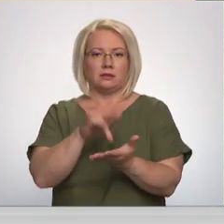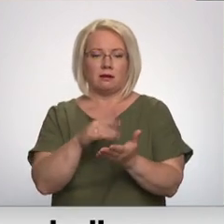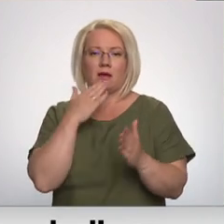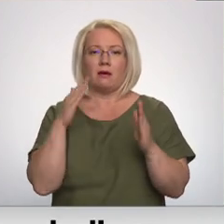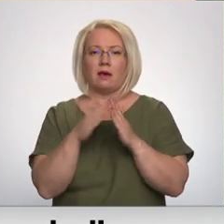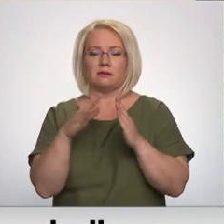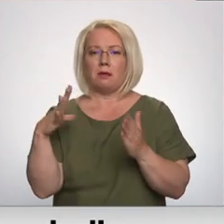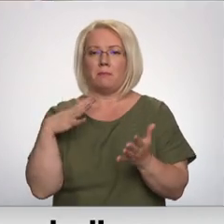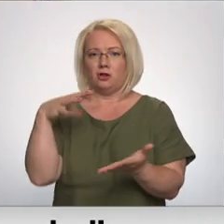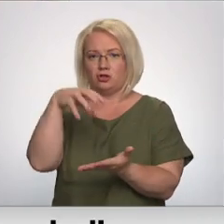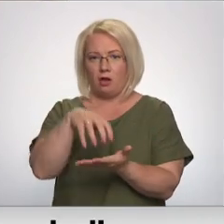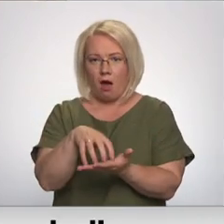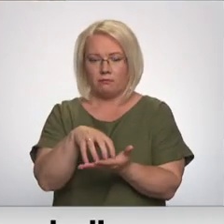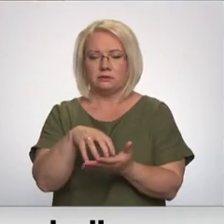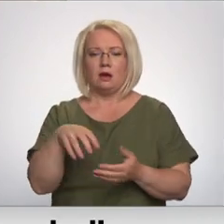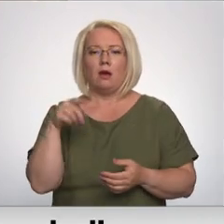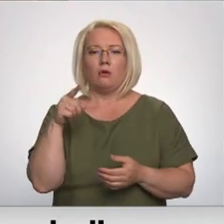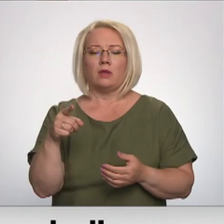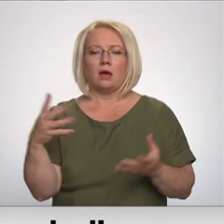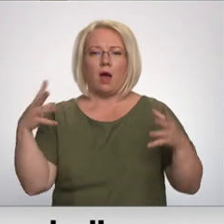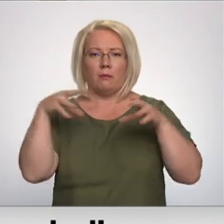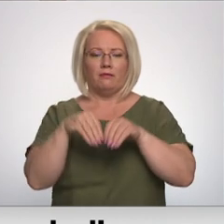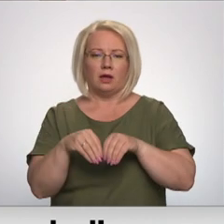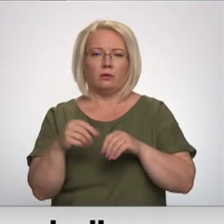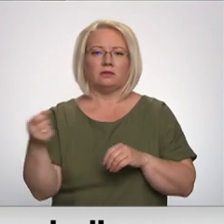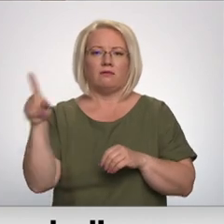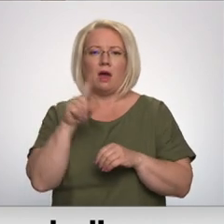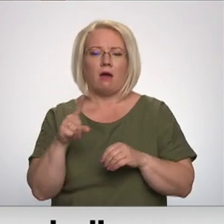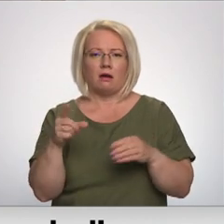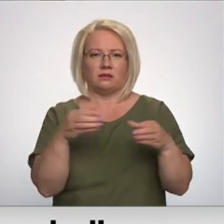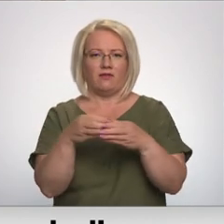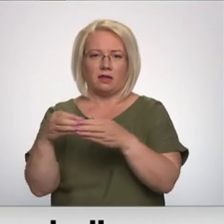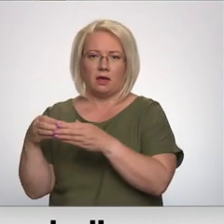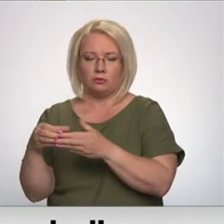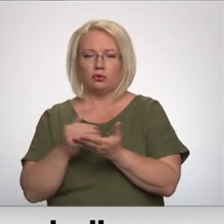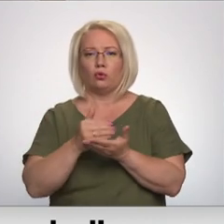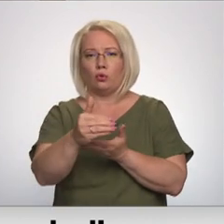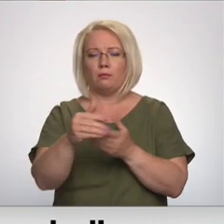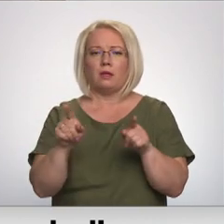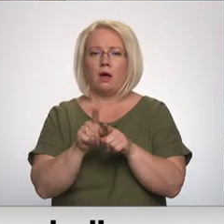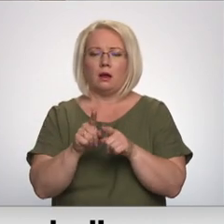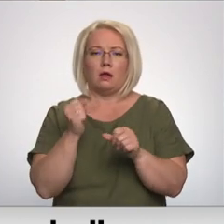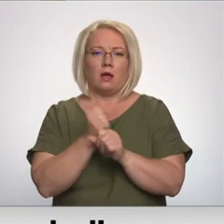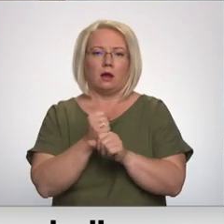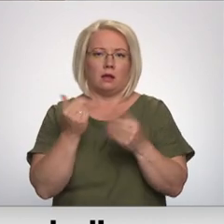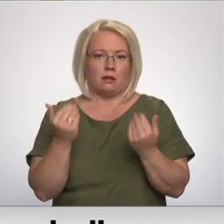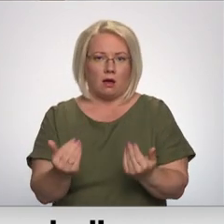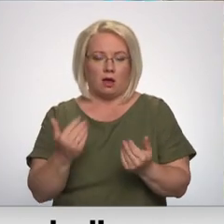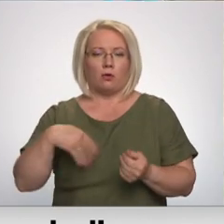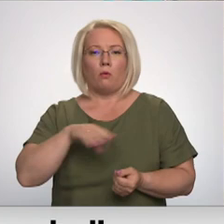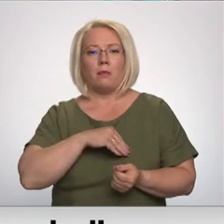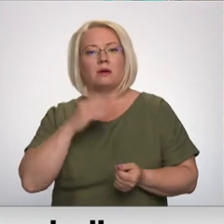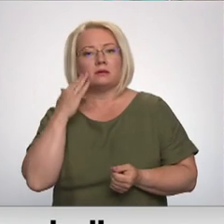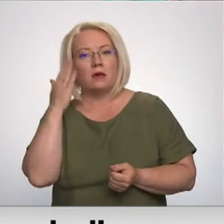izveidots štābs, Ja, kas apvienoja sevi vairākas vienības un arī turpina šo darīt arī pašlaik. Un mēs arī ceram,